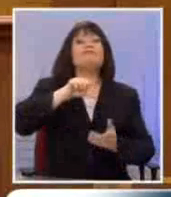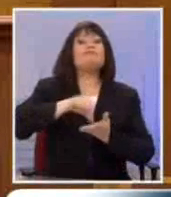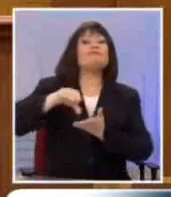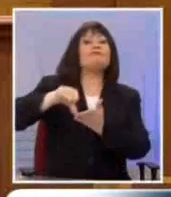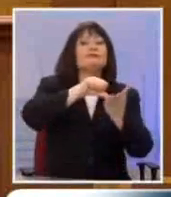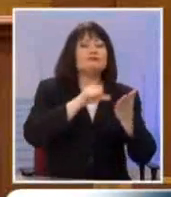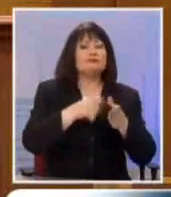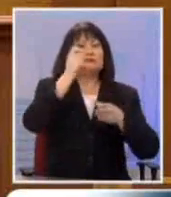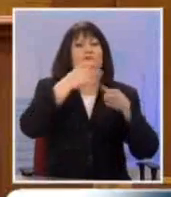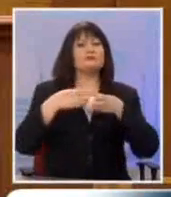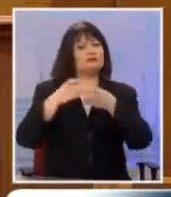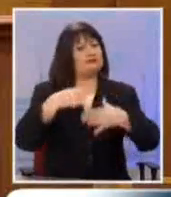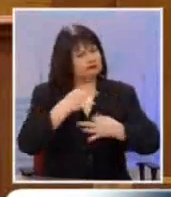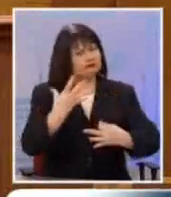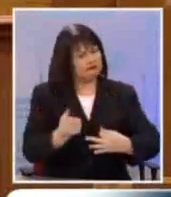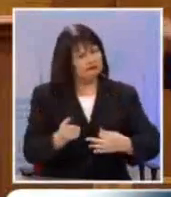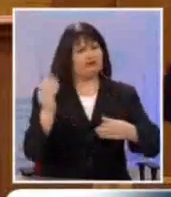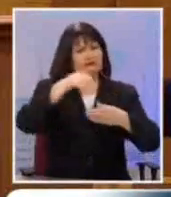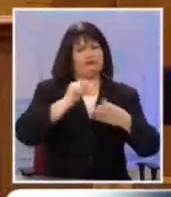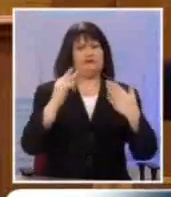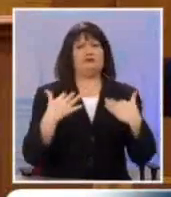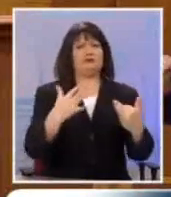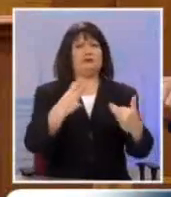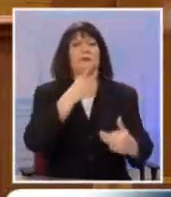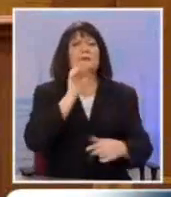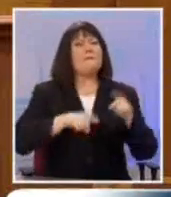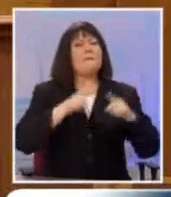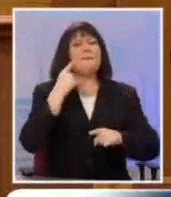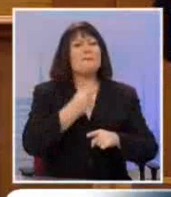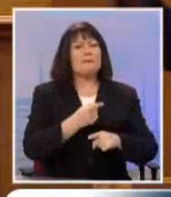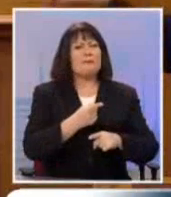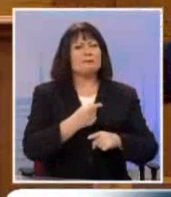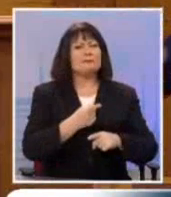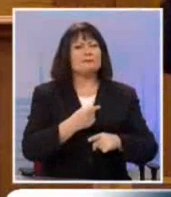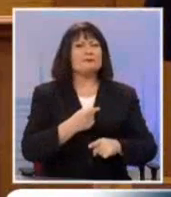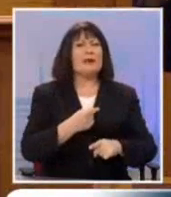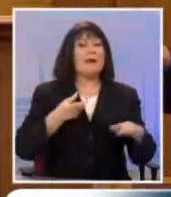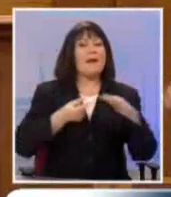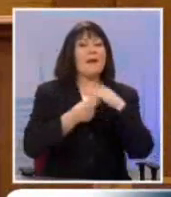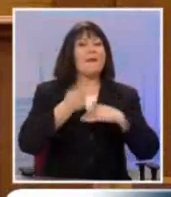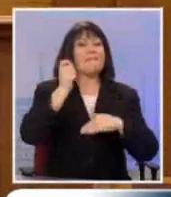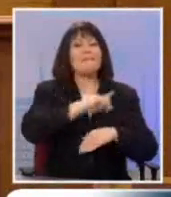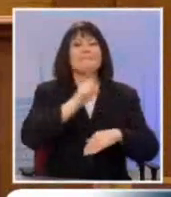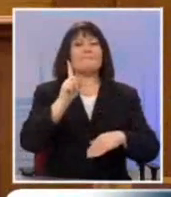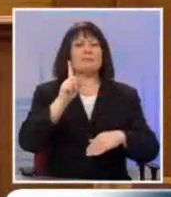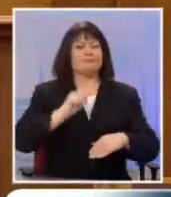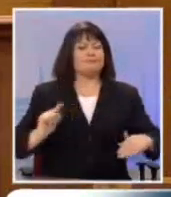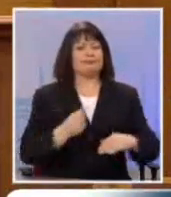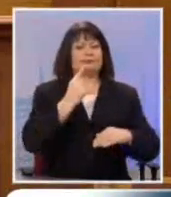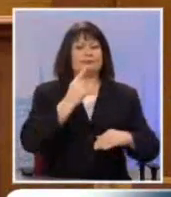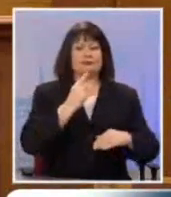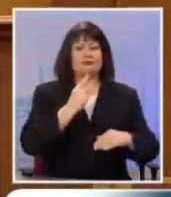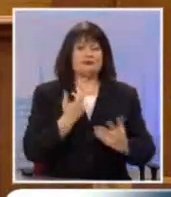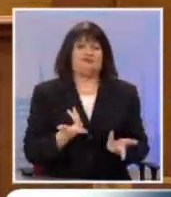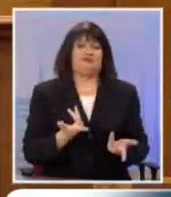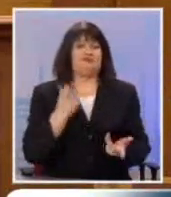έχει κόμματα που το αντιπροσωπεύουν, που κλείνουν το μάτι με αντιμεταναστευτικές πολιτικές, λες και δεν έχουμε